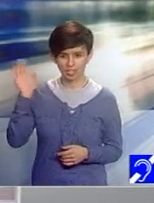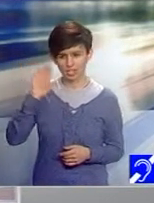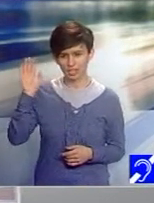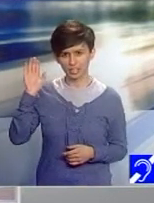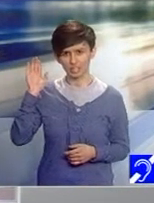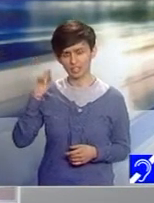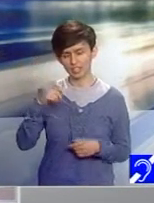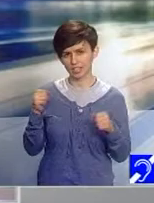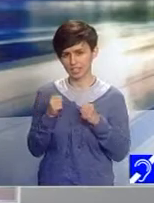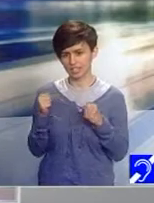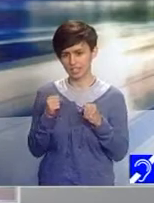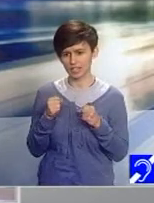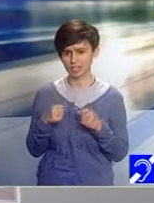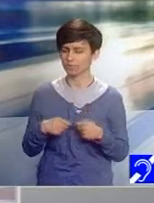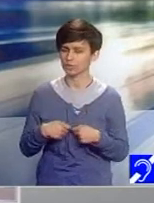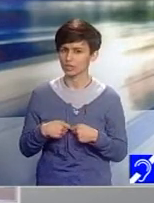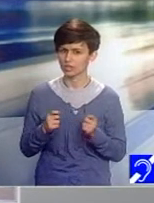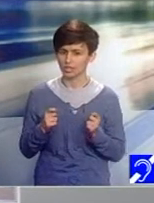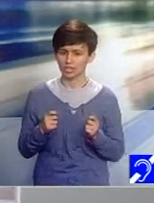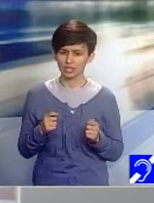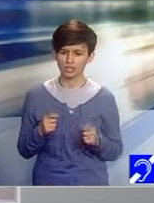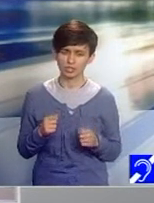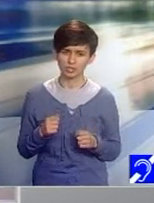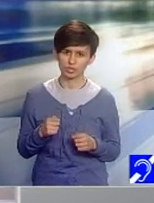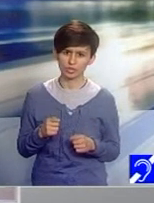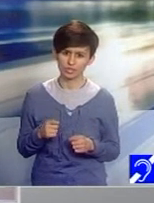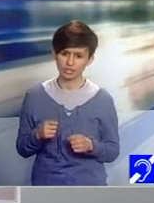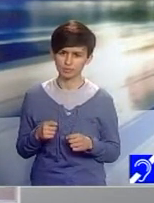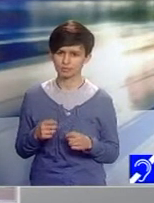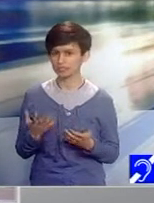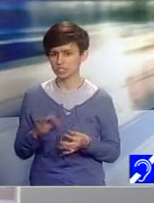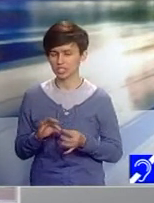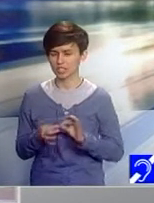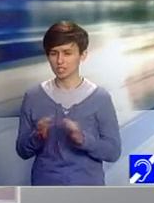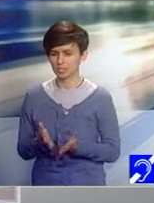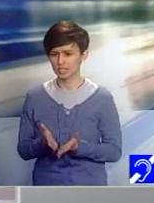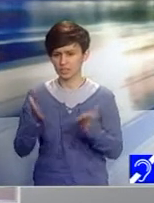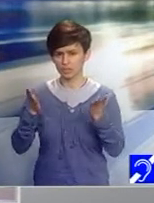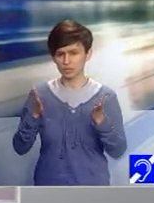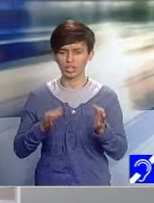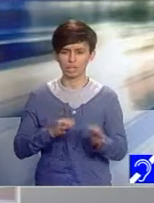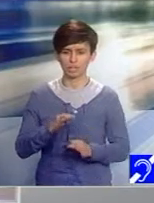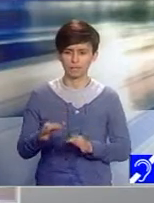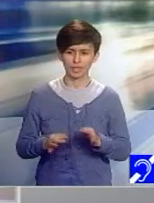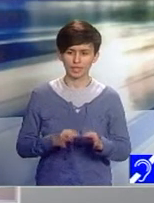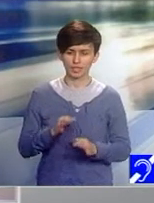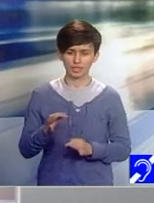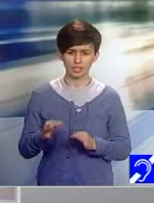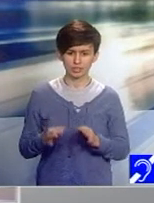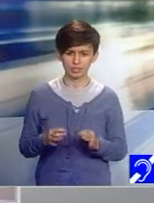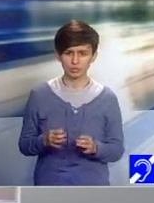Zima, cu tot pitorescul sărbătorilor, ritualurilor legate